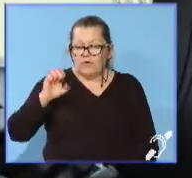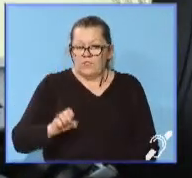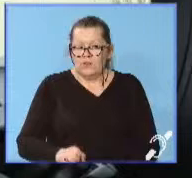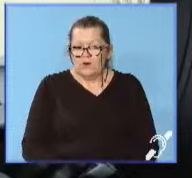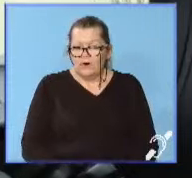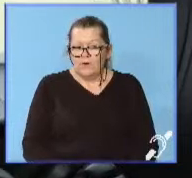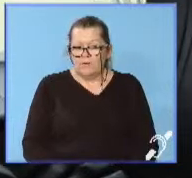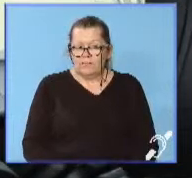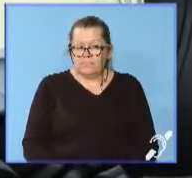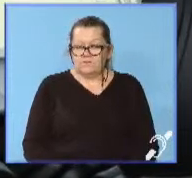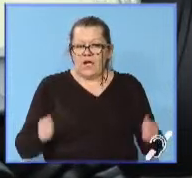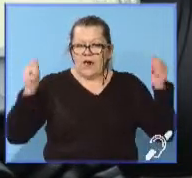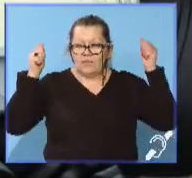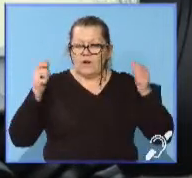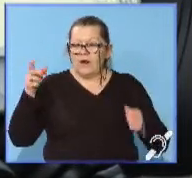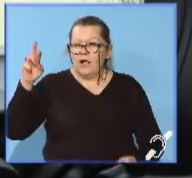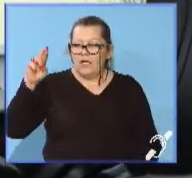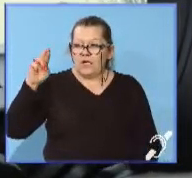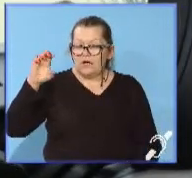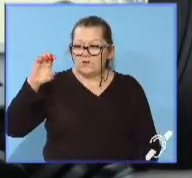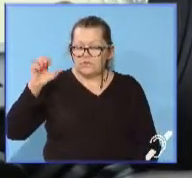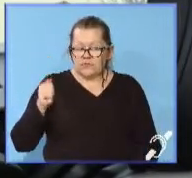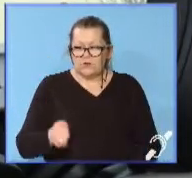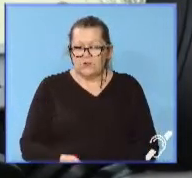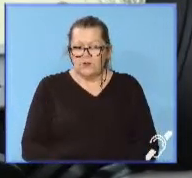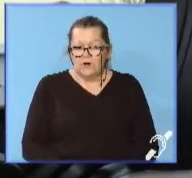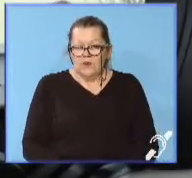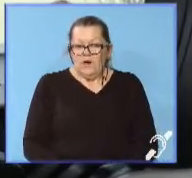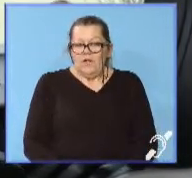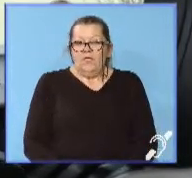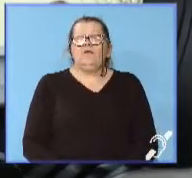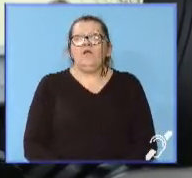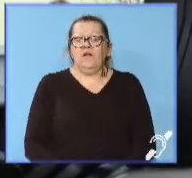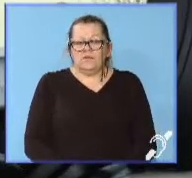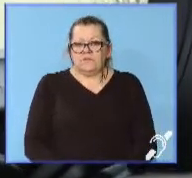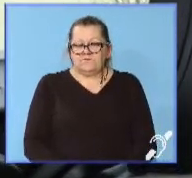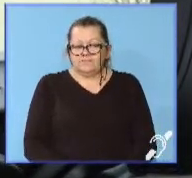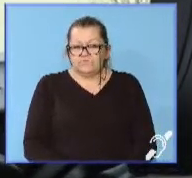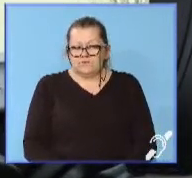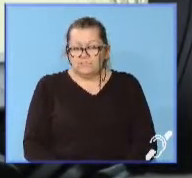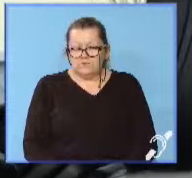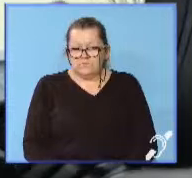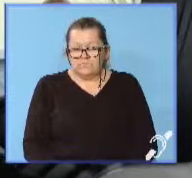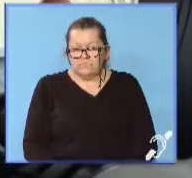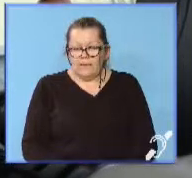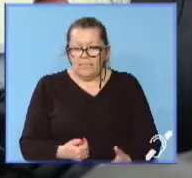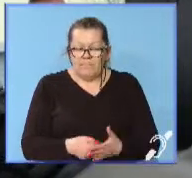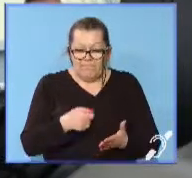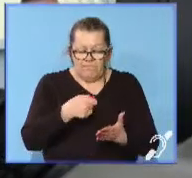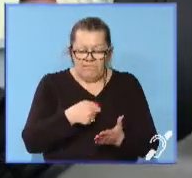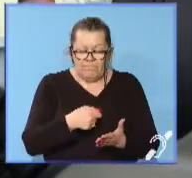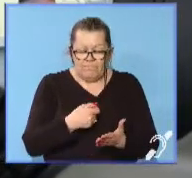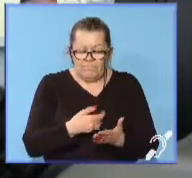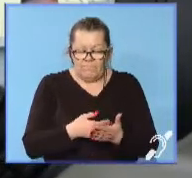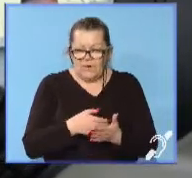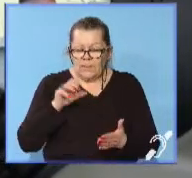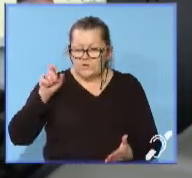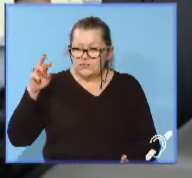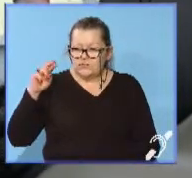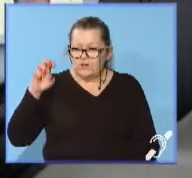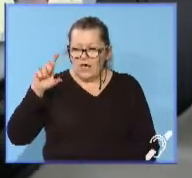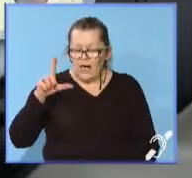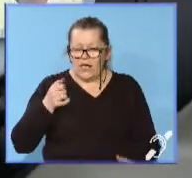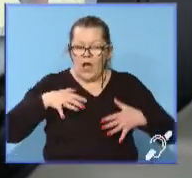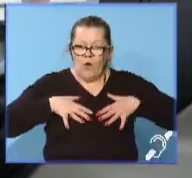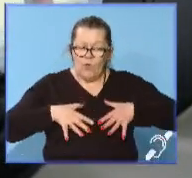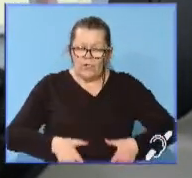RCA care e foarte mare și nu ne mai putem încadra cu cu nimica în general pentru prețul cu Ucraina pentru prețul la cereal pe care